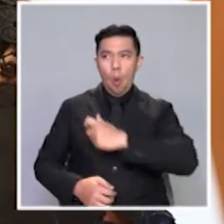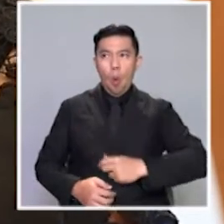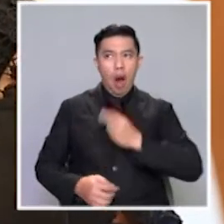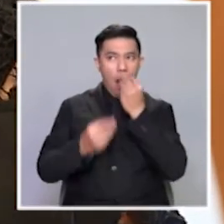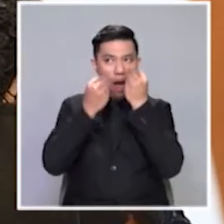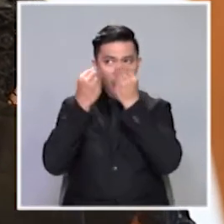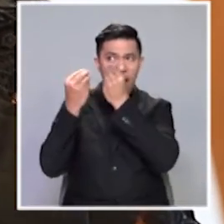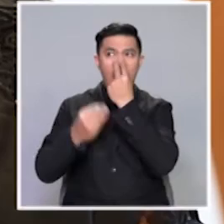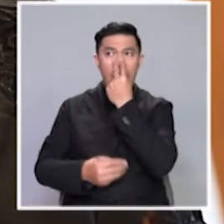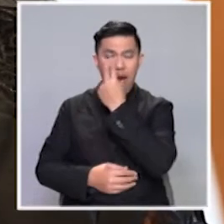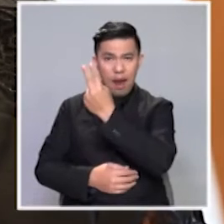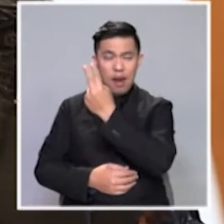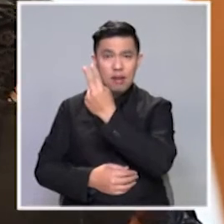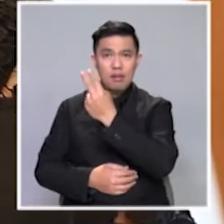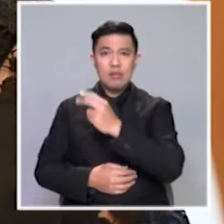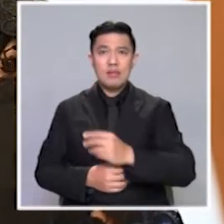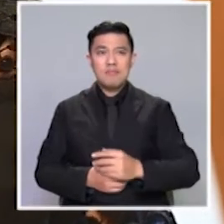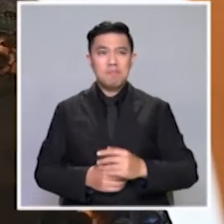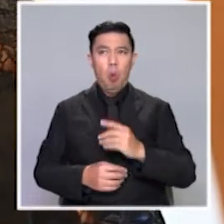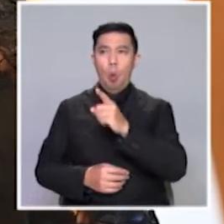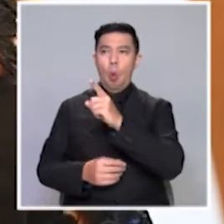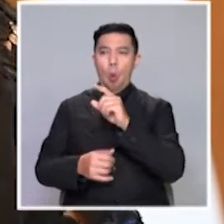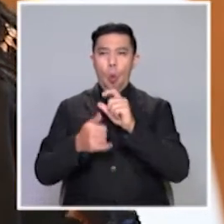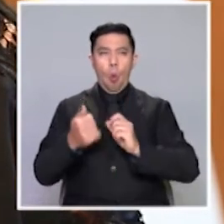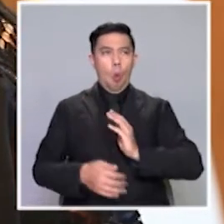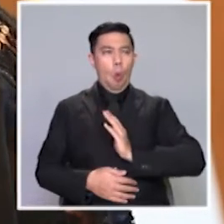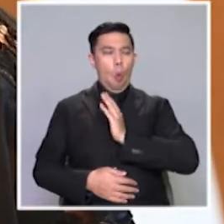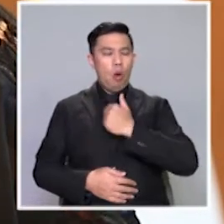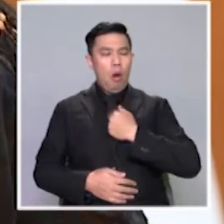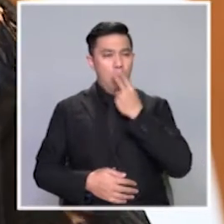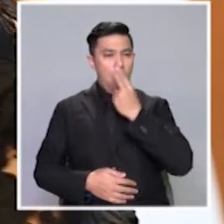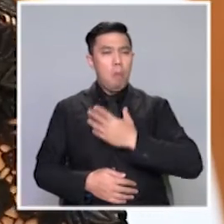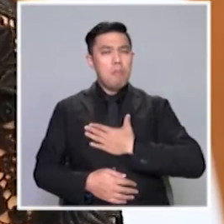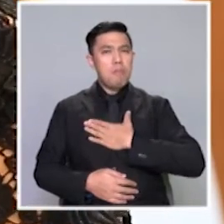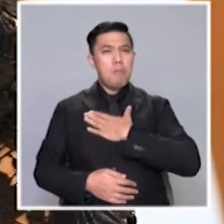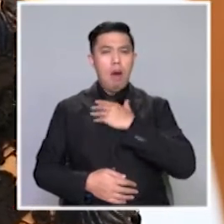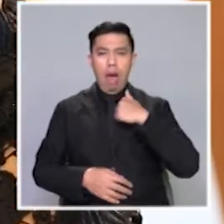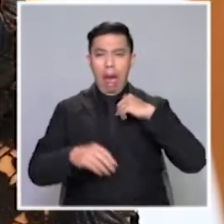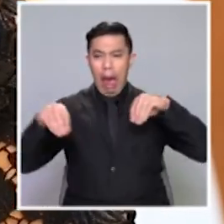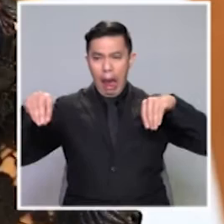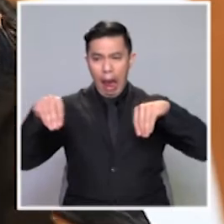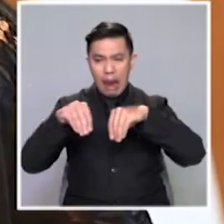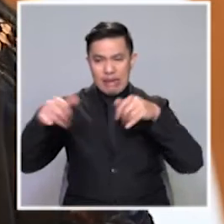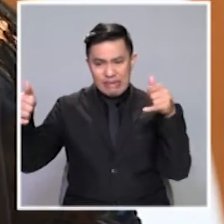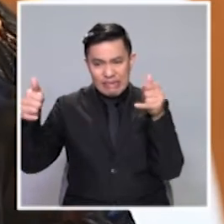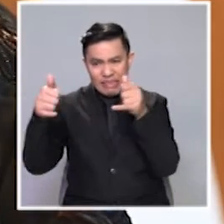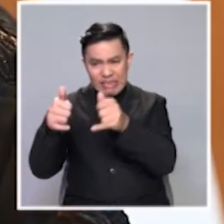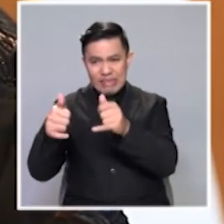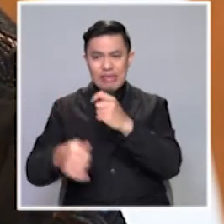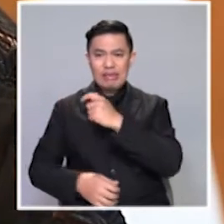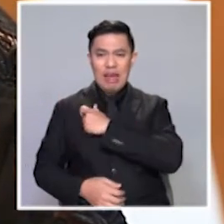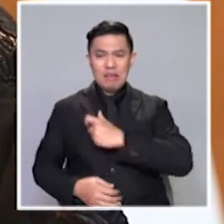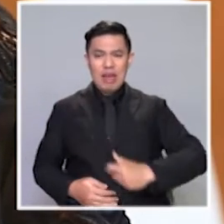านก็แบบสง่างามมากประทับใจนะคะไม่เคยได้ใกล้ชิดขนาดนี้นะคะ